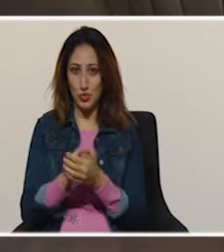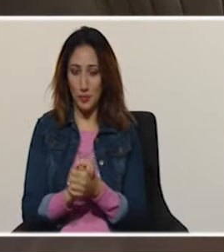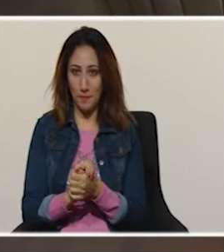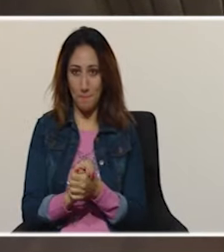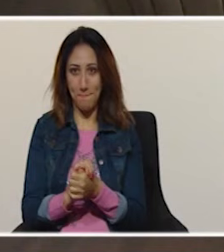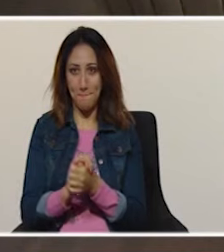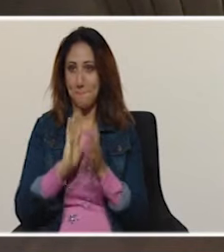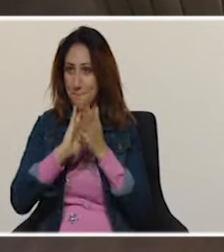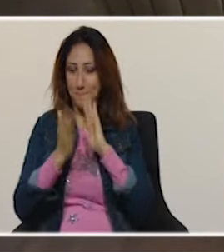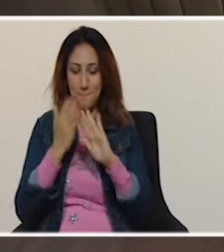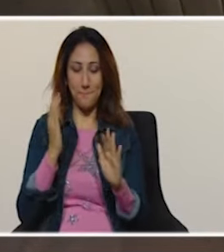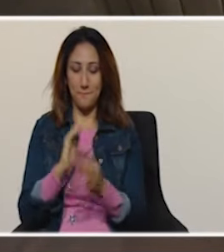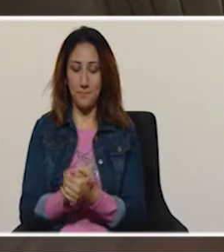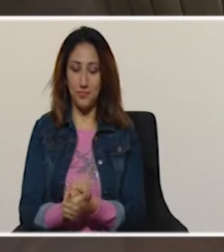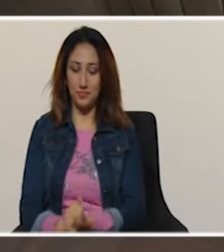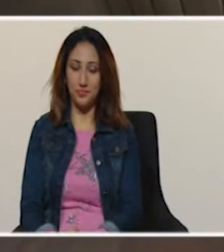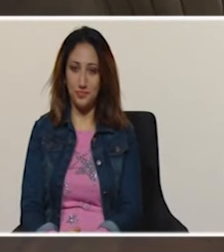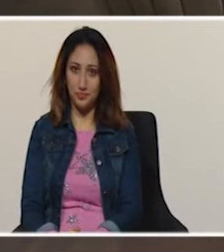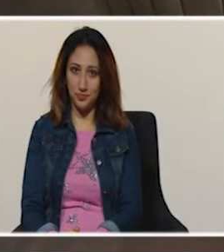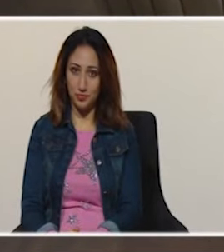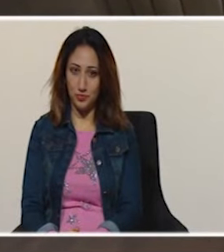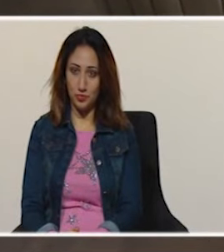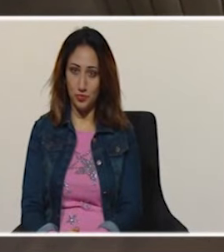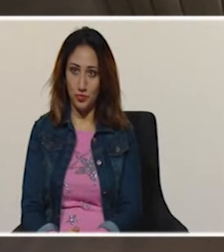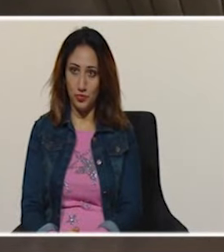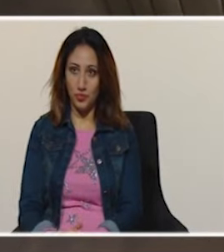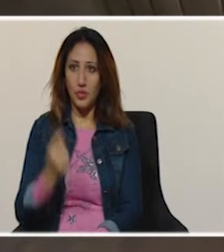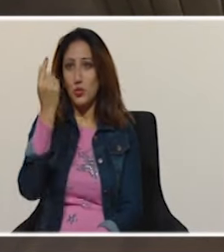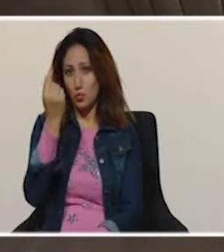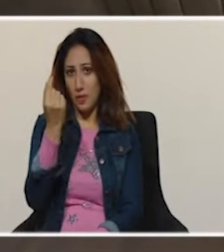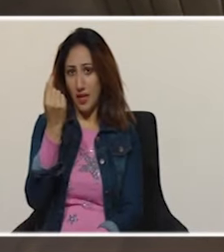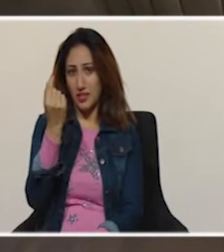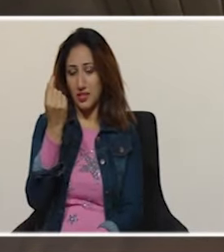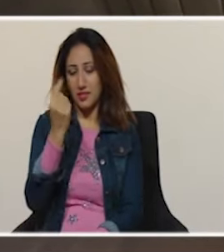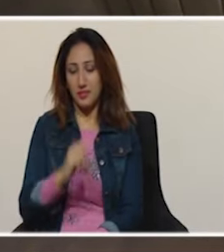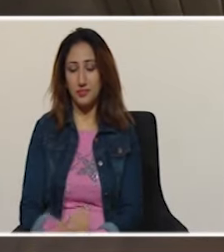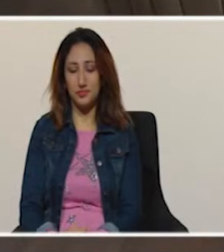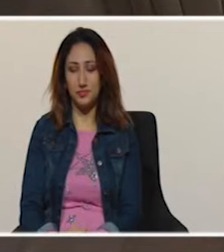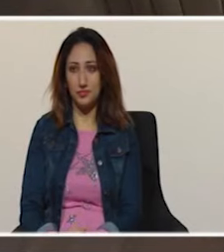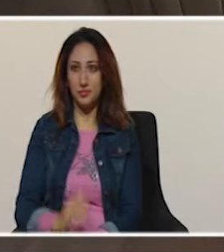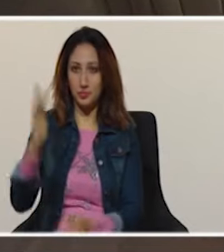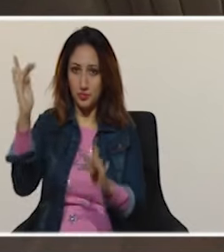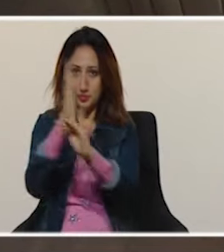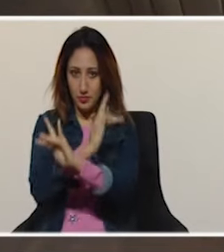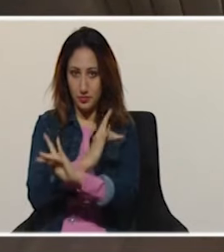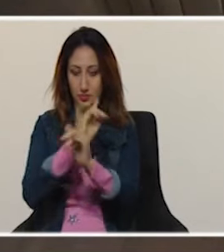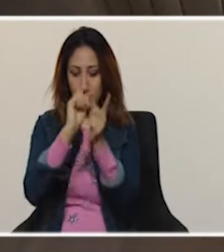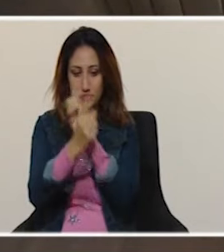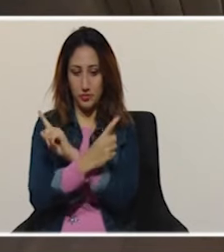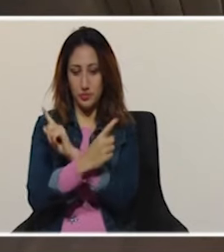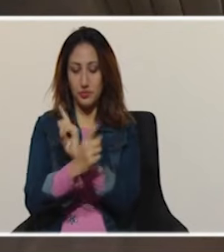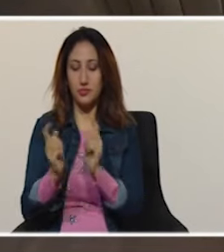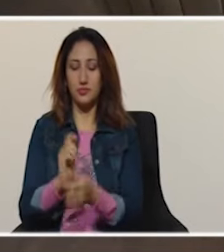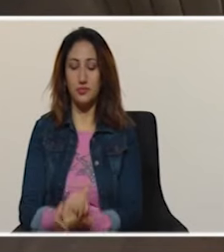تانية. خلاص اوكي. طب ممكن اعرف انت عايزاني اعمل ايه؟ لو سمحت تفضل اجلس. شكرا. ايه